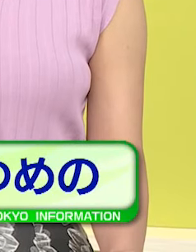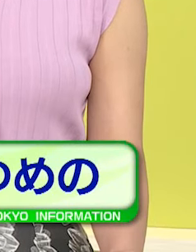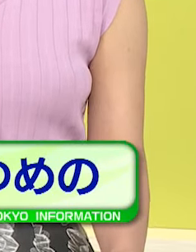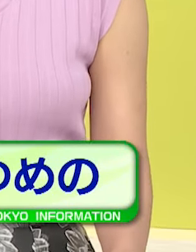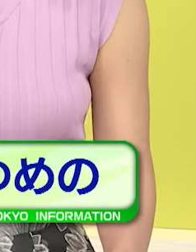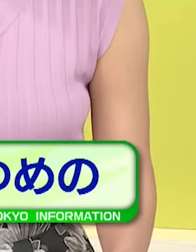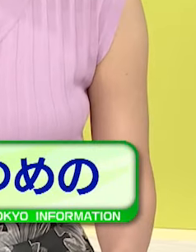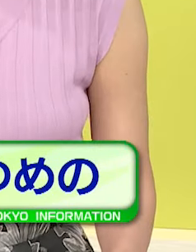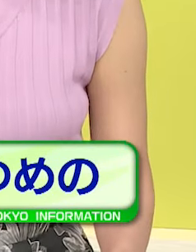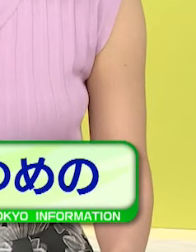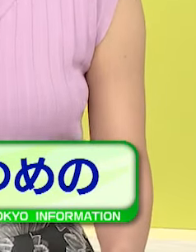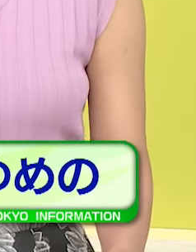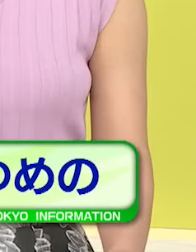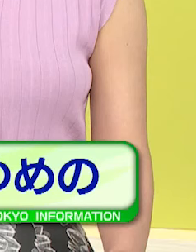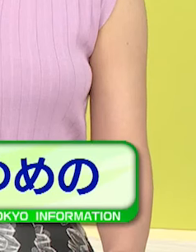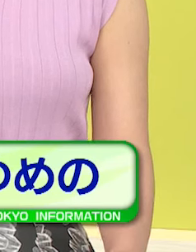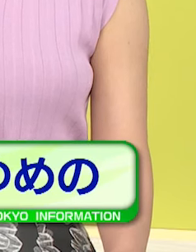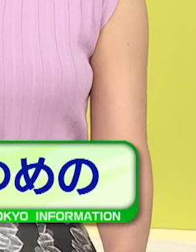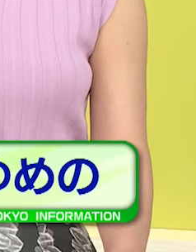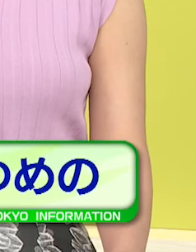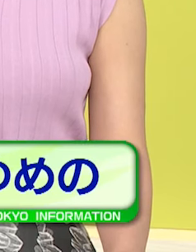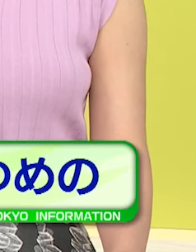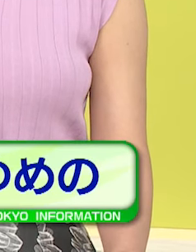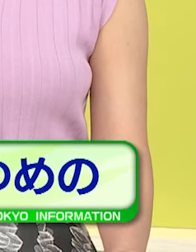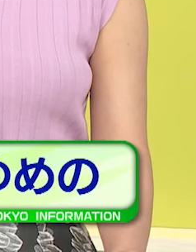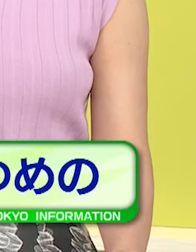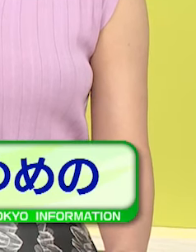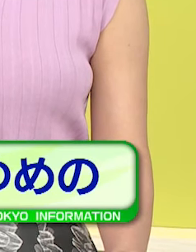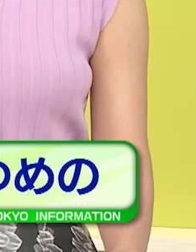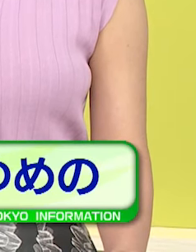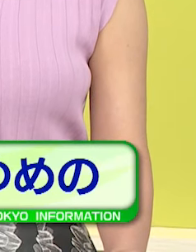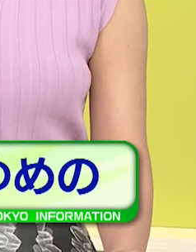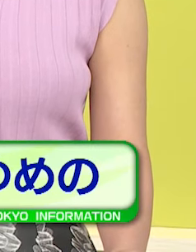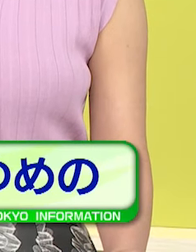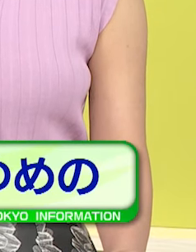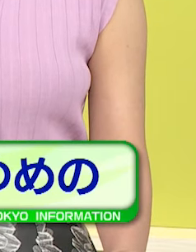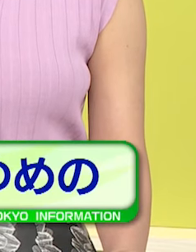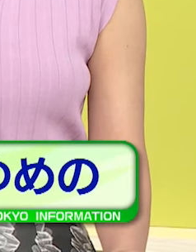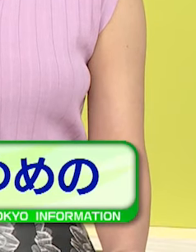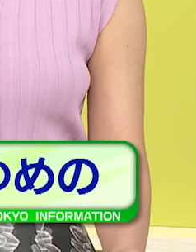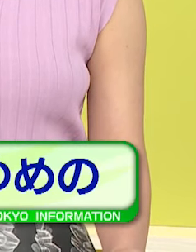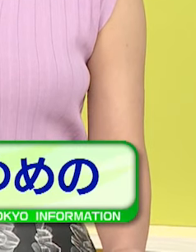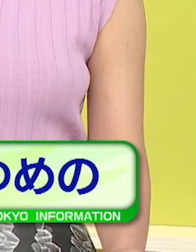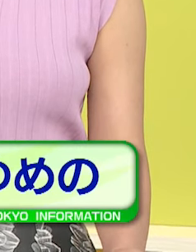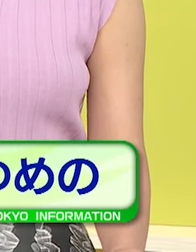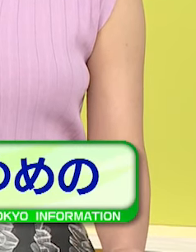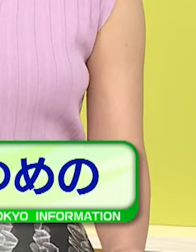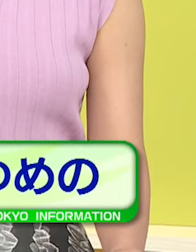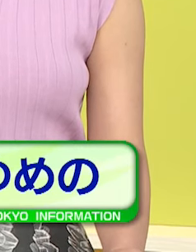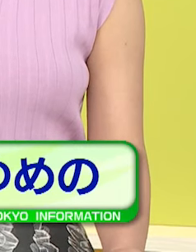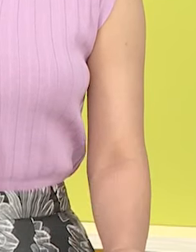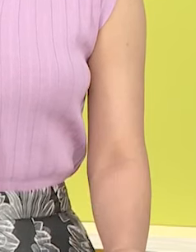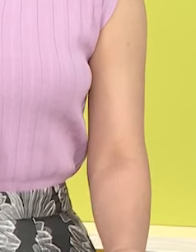おはようございます。7月11日木曜日の東京インフォメーションです。